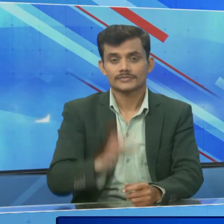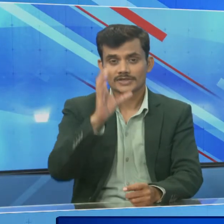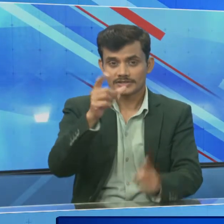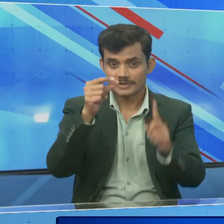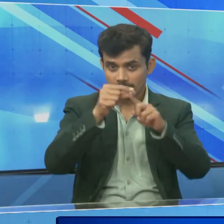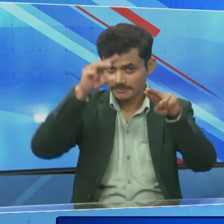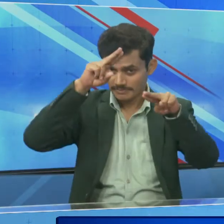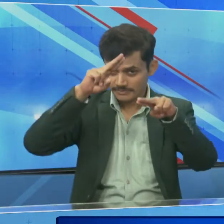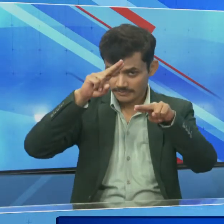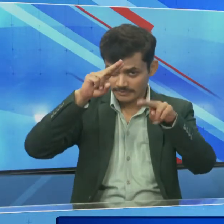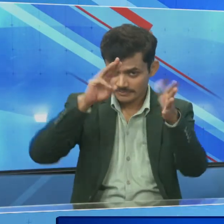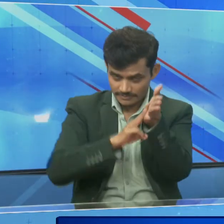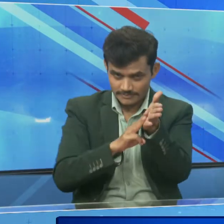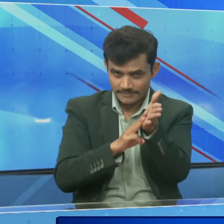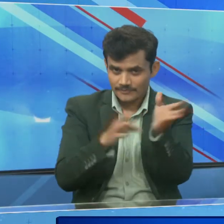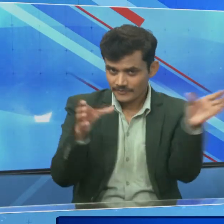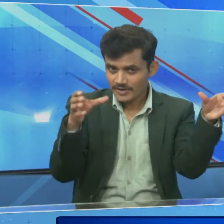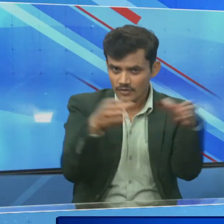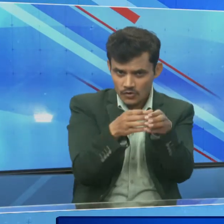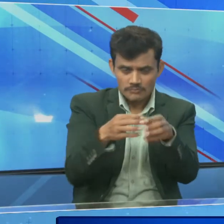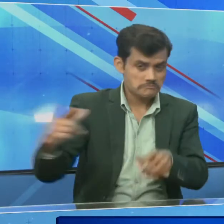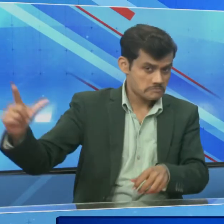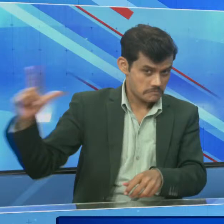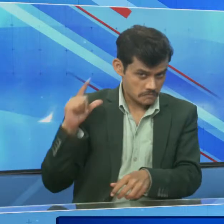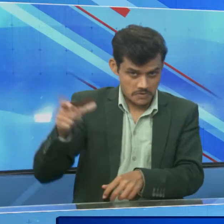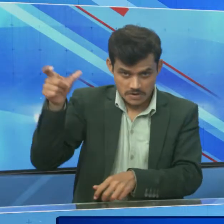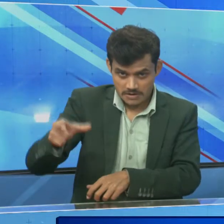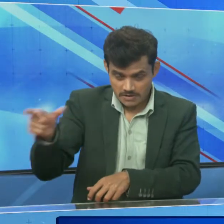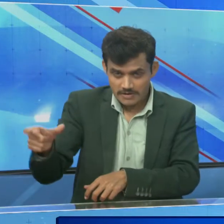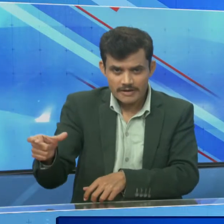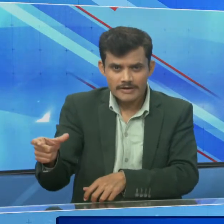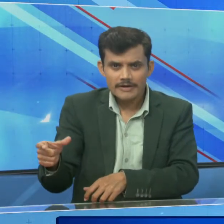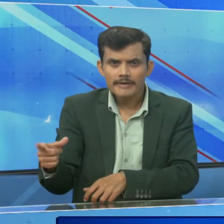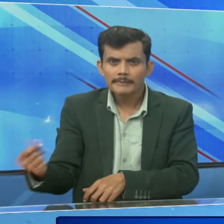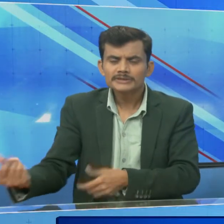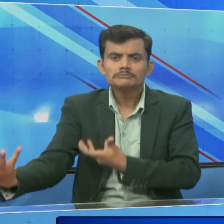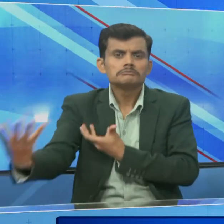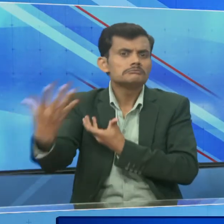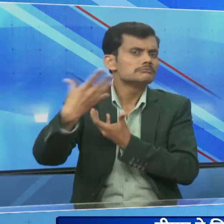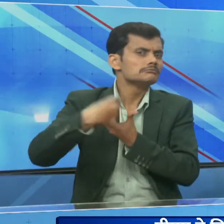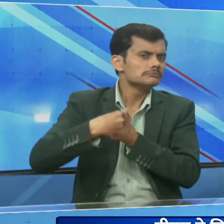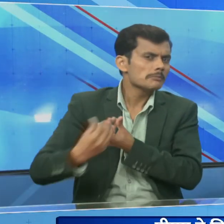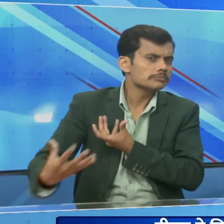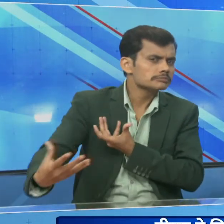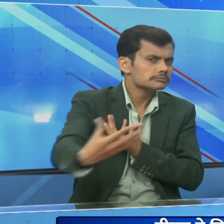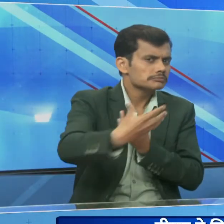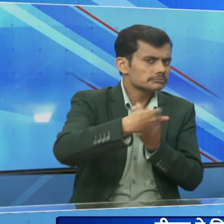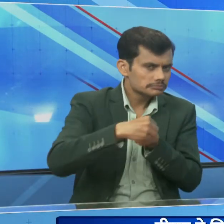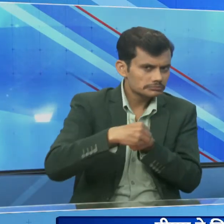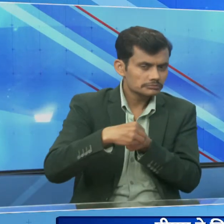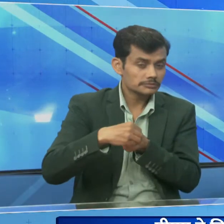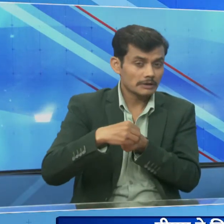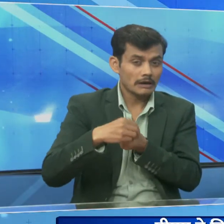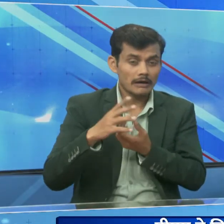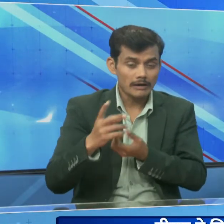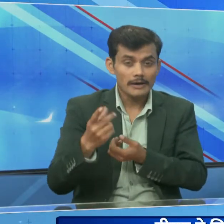सीपीएम के नेताओं को जो रिश्वत मिली है वो भी